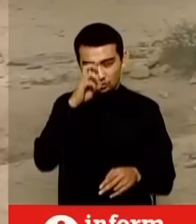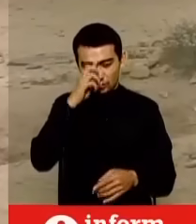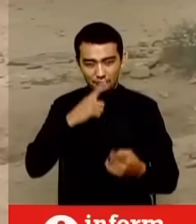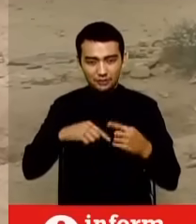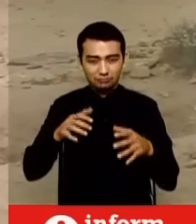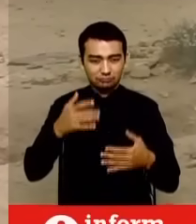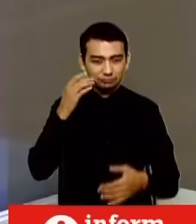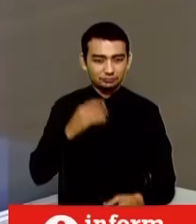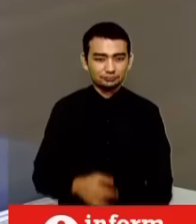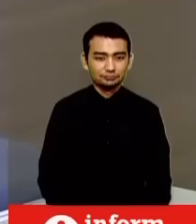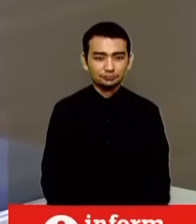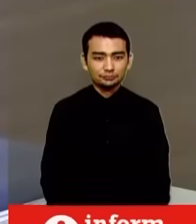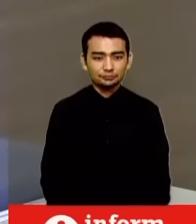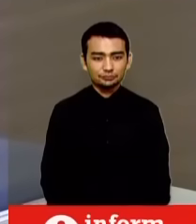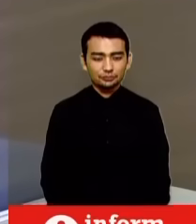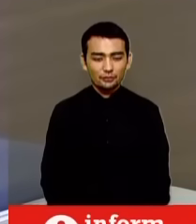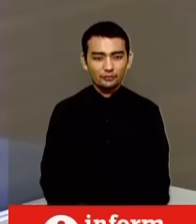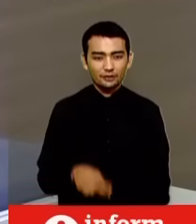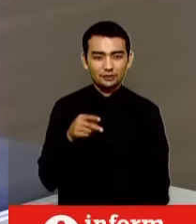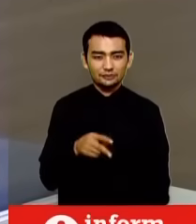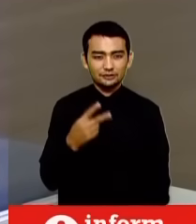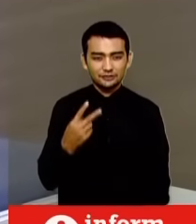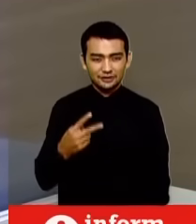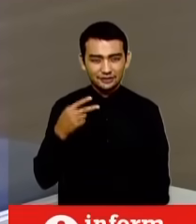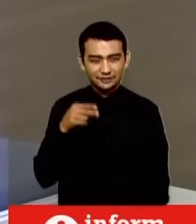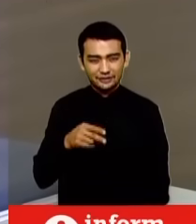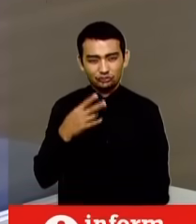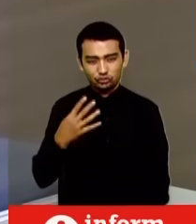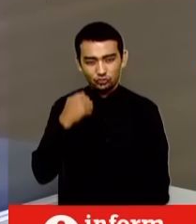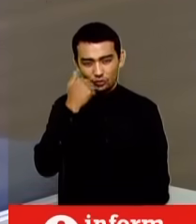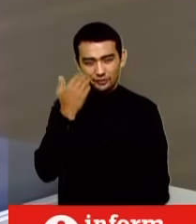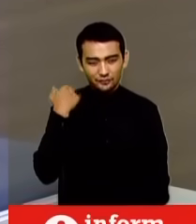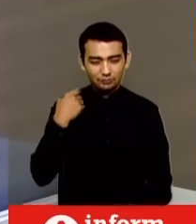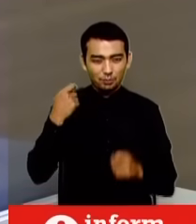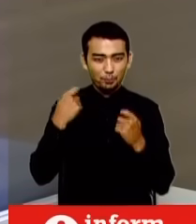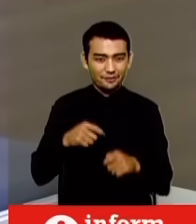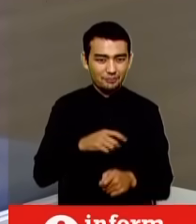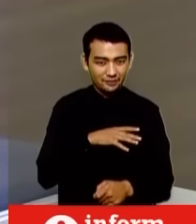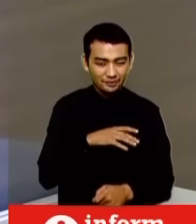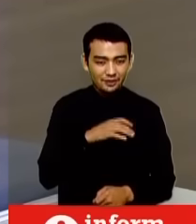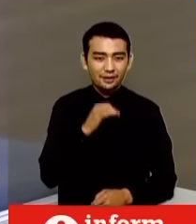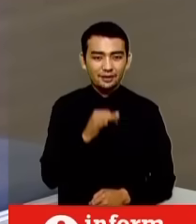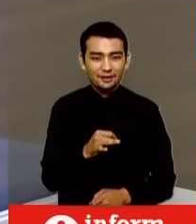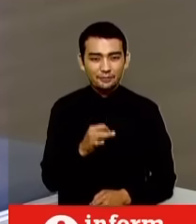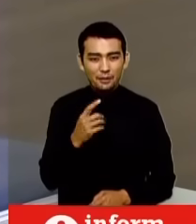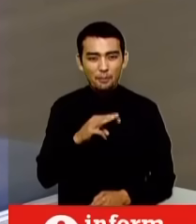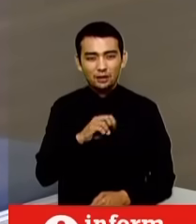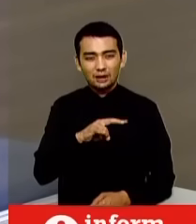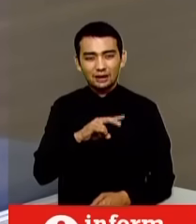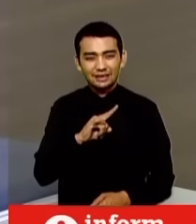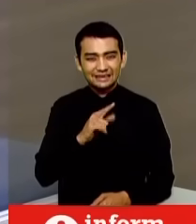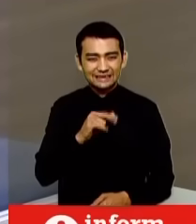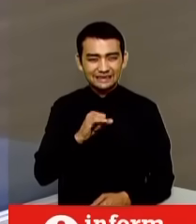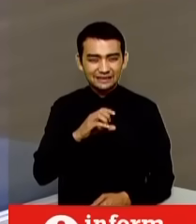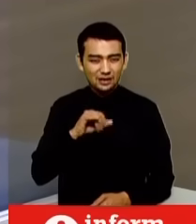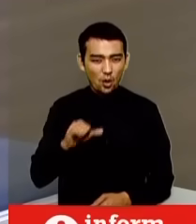меншігіне қайтарылды. 2002-2003-2004 жылдар берілген. Bu bastapkıda Маңғыстау мұнайгаз